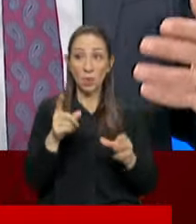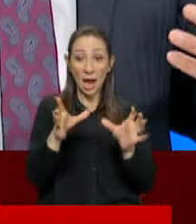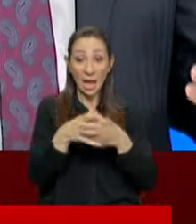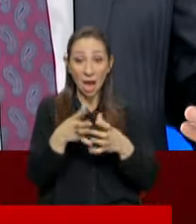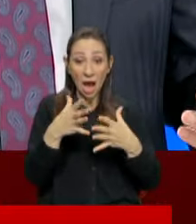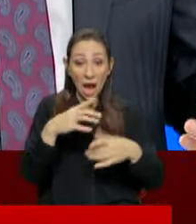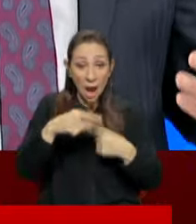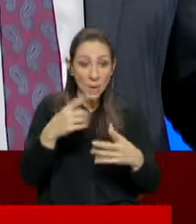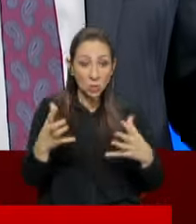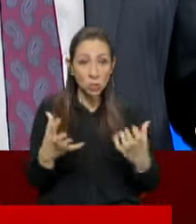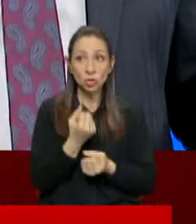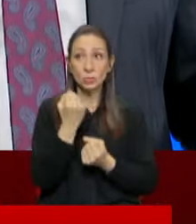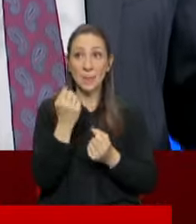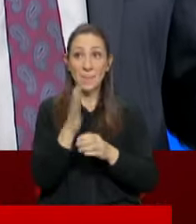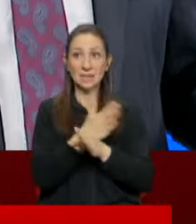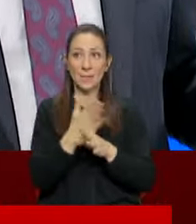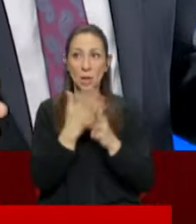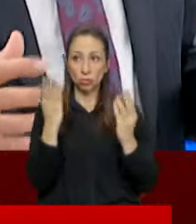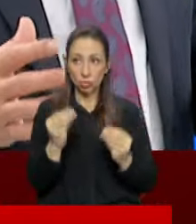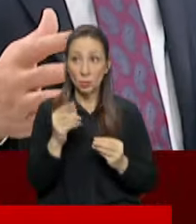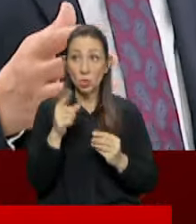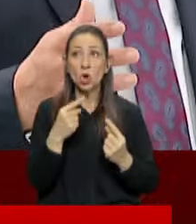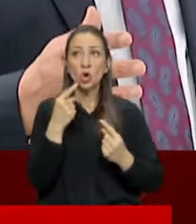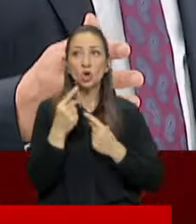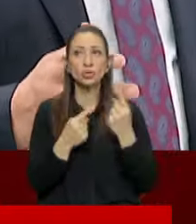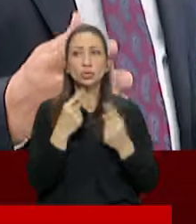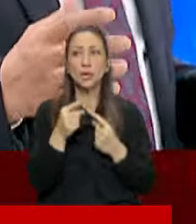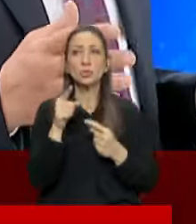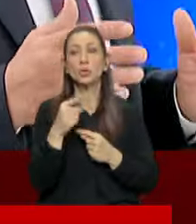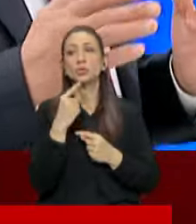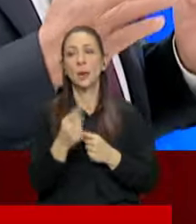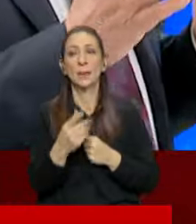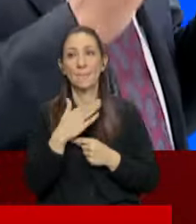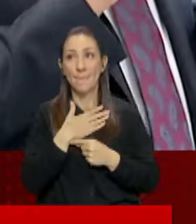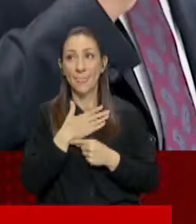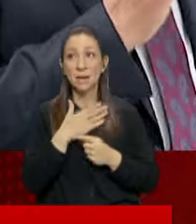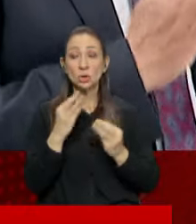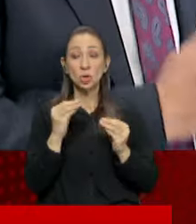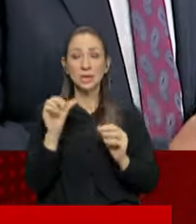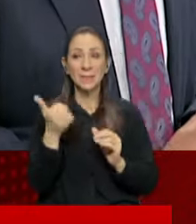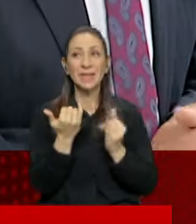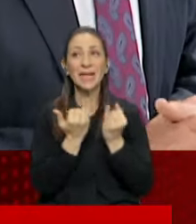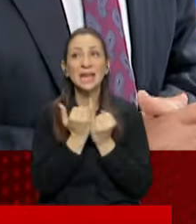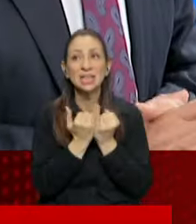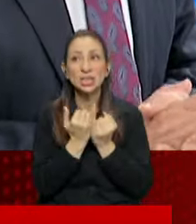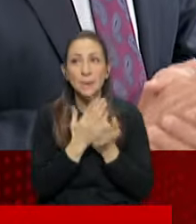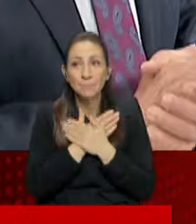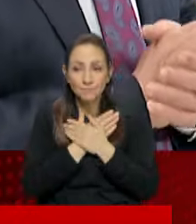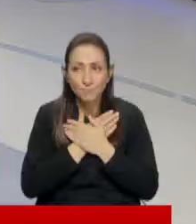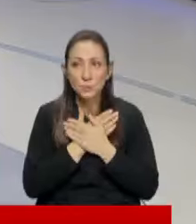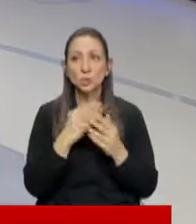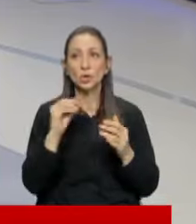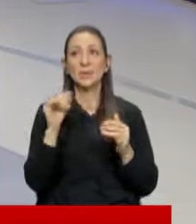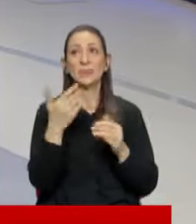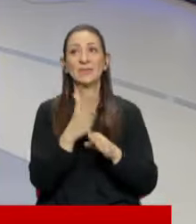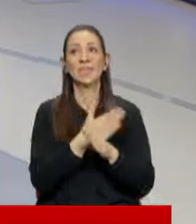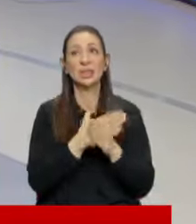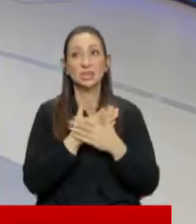arama kurtarma aletleri konuşacak. Şimdi bunu konuşurken şunu da söyleyeyim. Çok kıymetli kardeşlerim, çok kıymetli